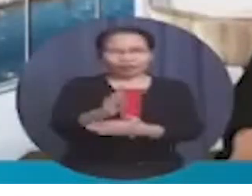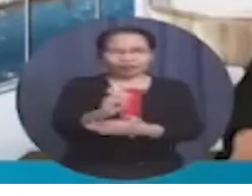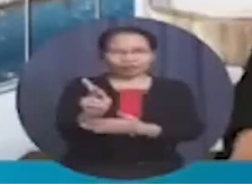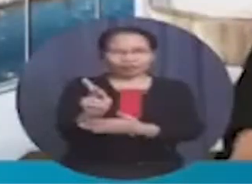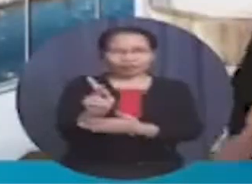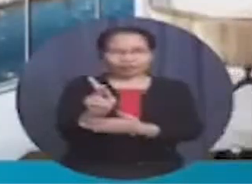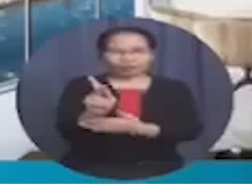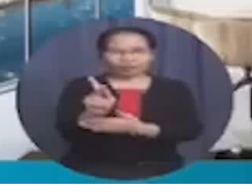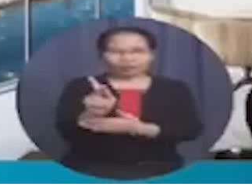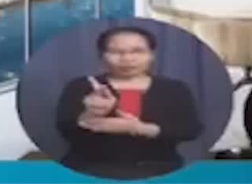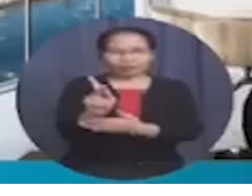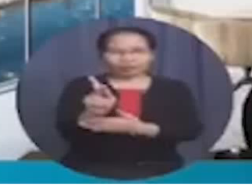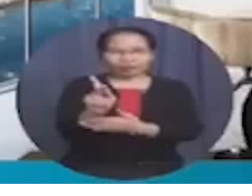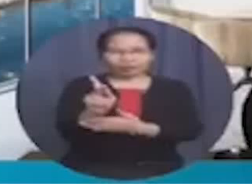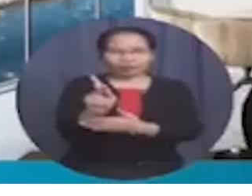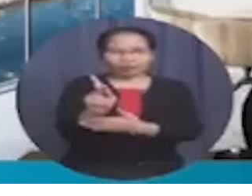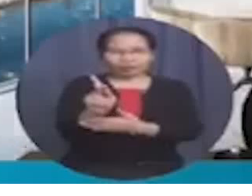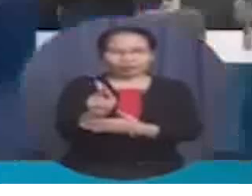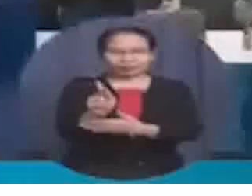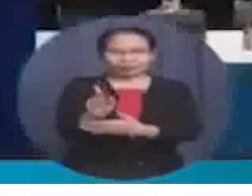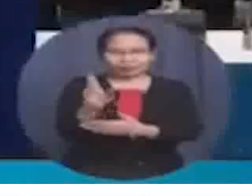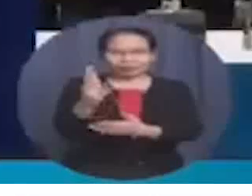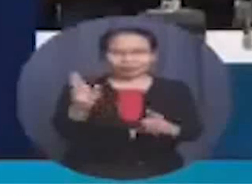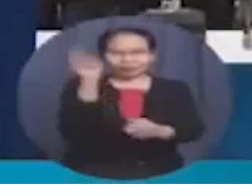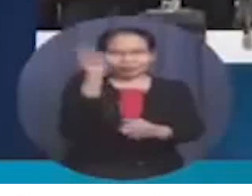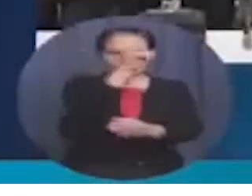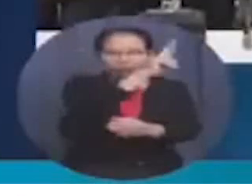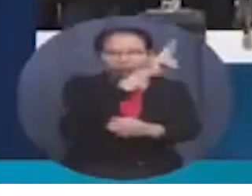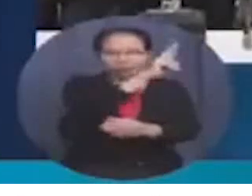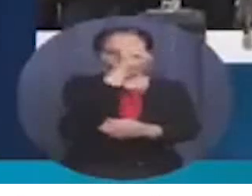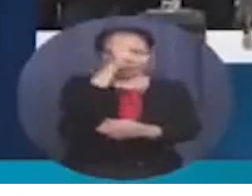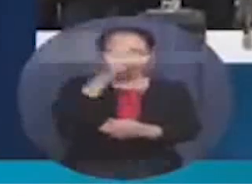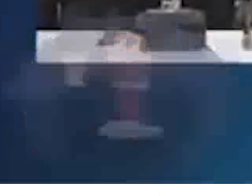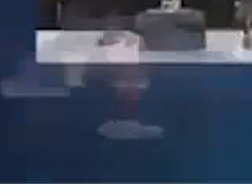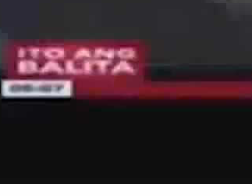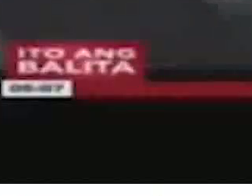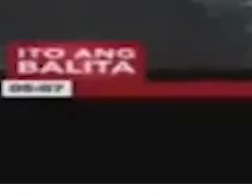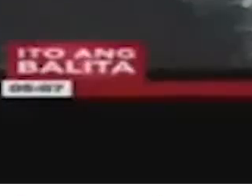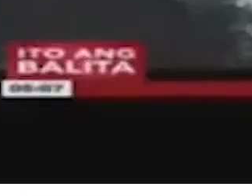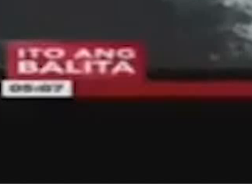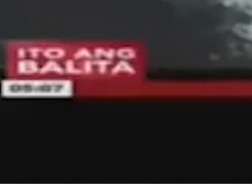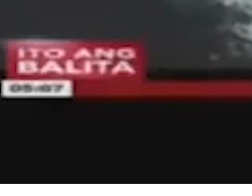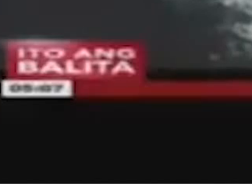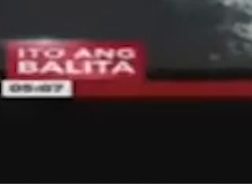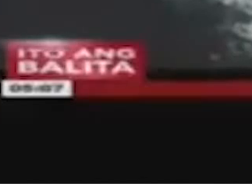ng Pilipinas. Gawa-gawa ba sinasabi ko? Basahin, pakinggan natin siya.